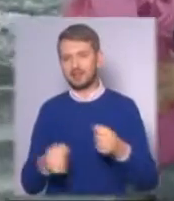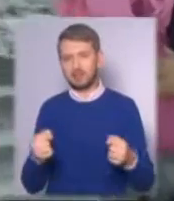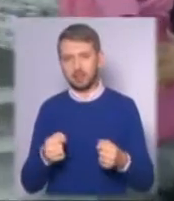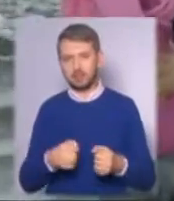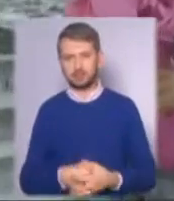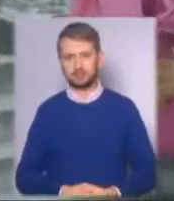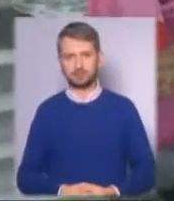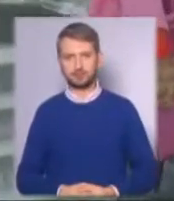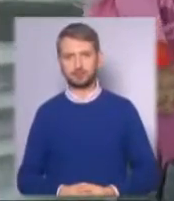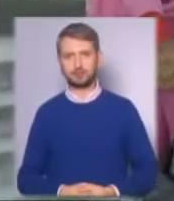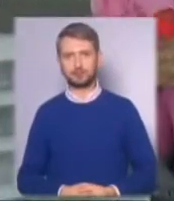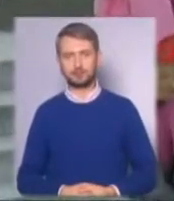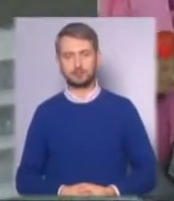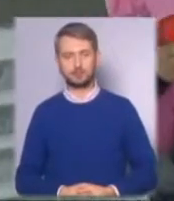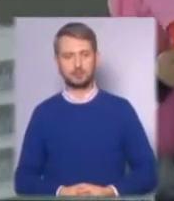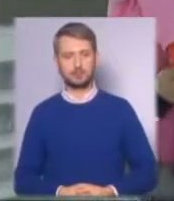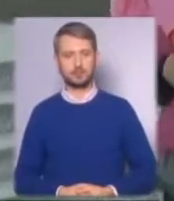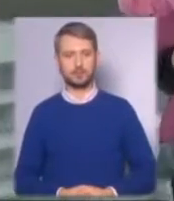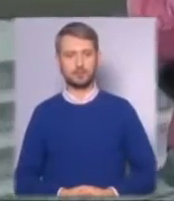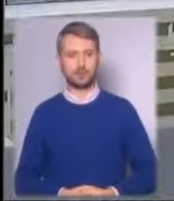Андрій Гегеля, Дмитро Кокотов, телеканал «Київ».